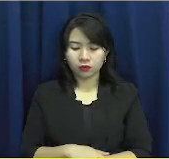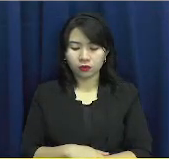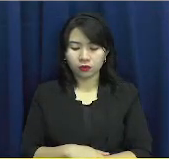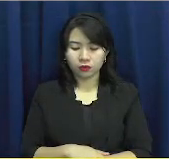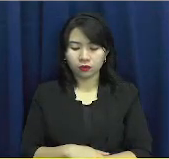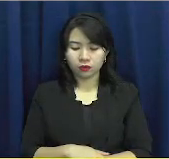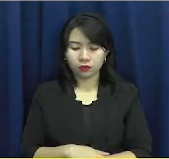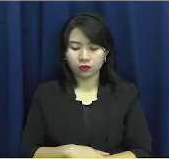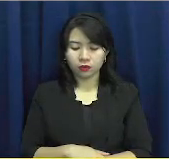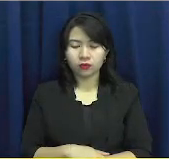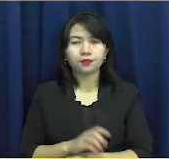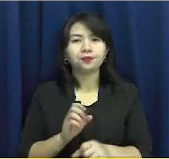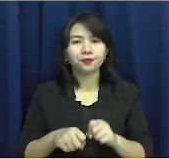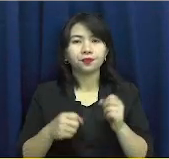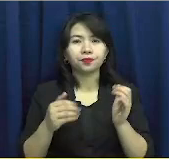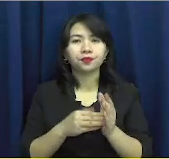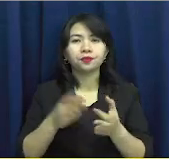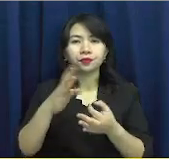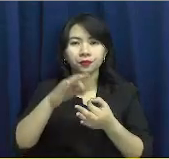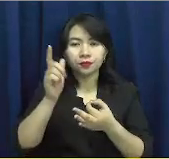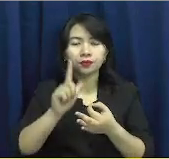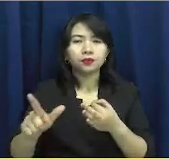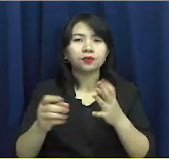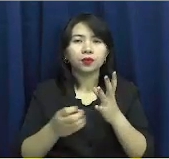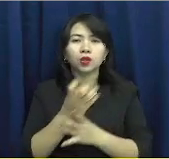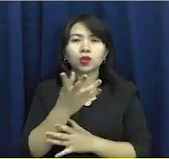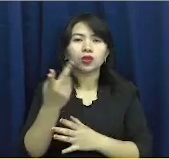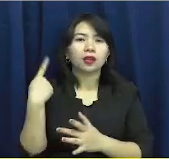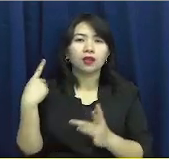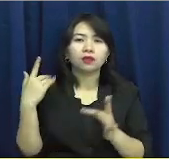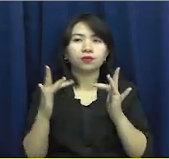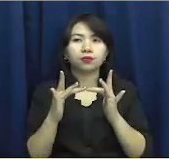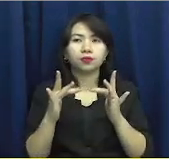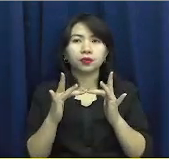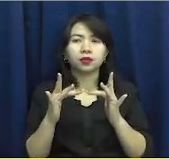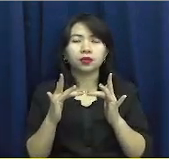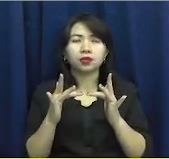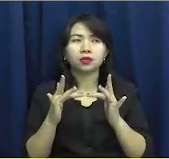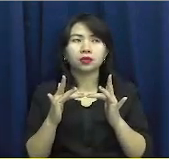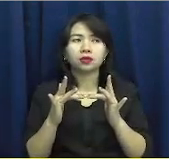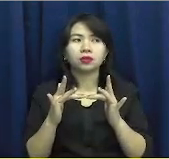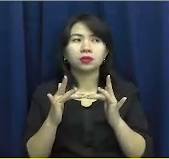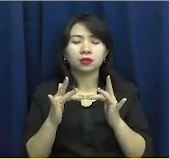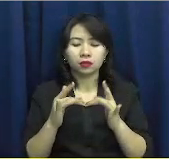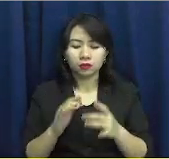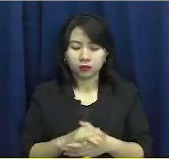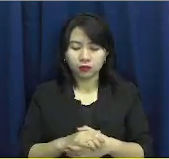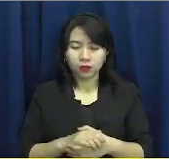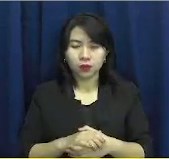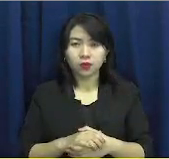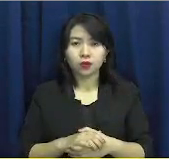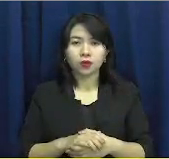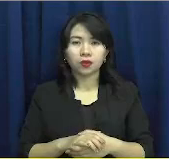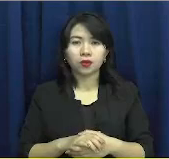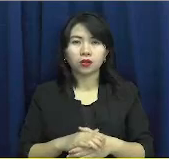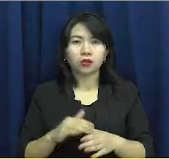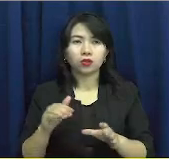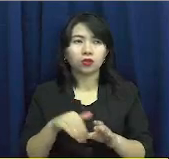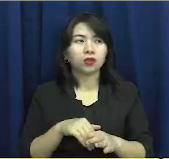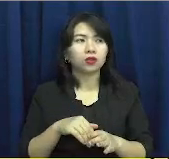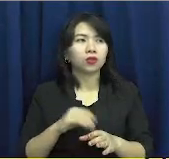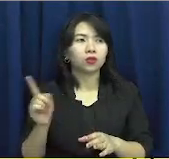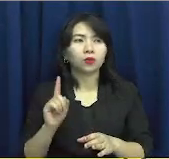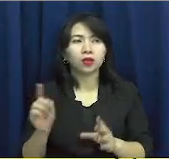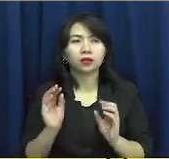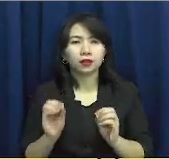the spiritual growth, mga kapatid, lahat ito ay may kinalaman. Inuulit ko po ito. Lahat po ito ay may kinalaman sa tinuturo ng Biblia